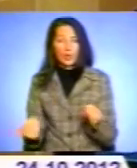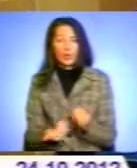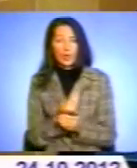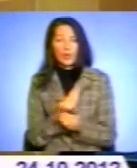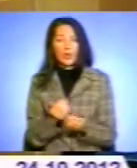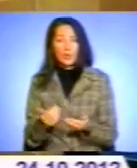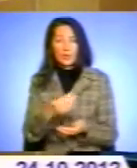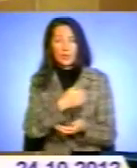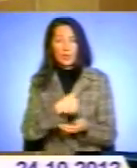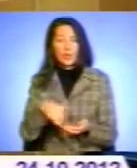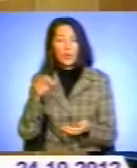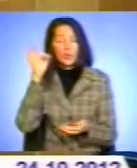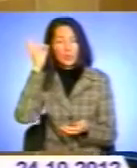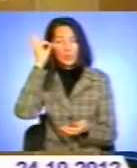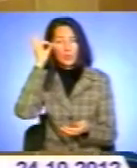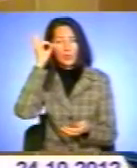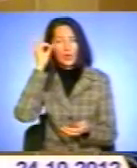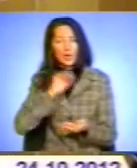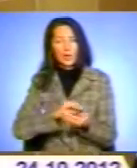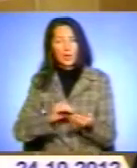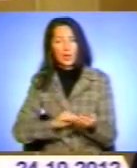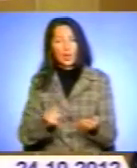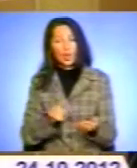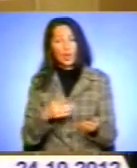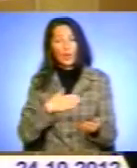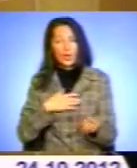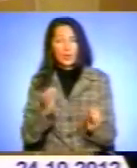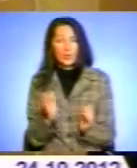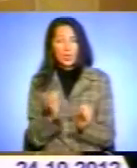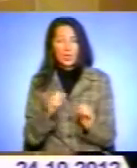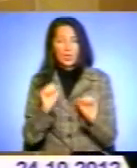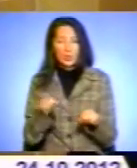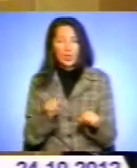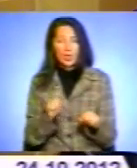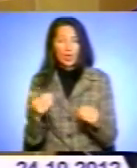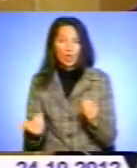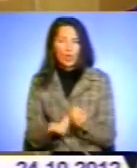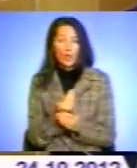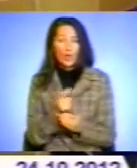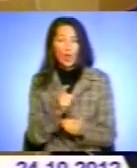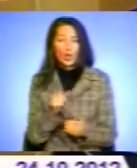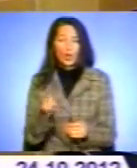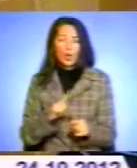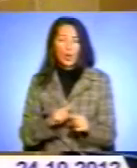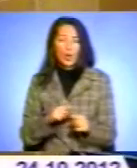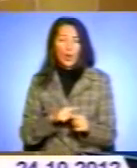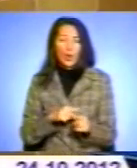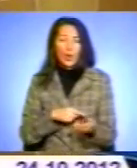спогади. Що-то ми зберегли, змогли, а що-то нове. Люди уходять швидко, як